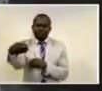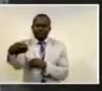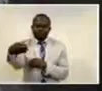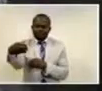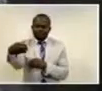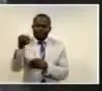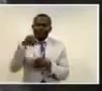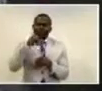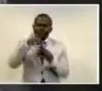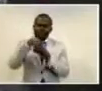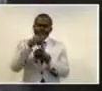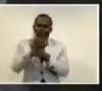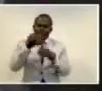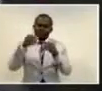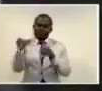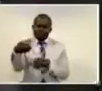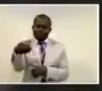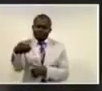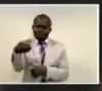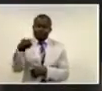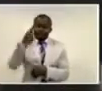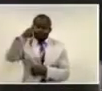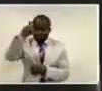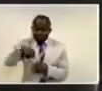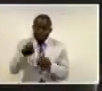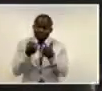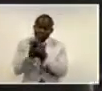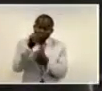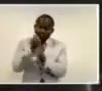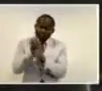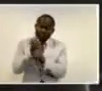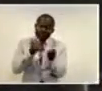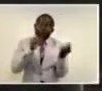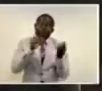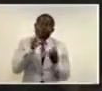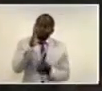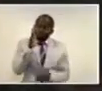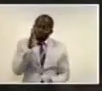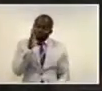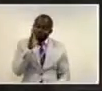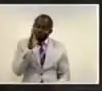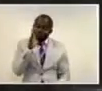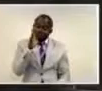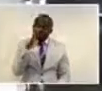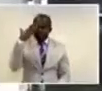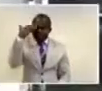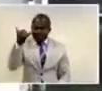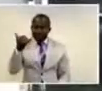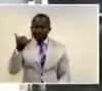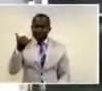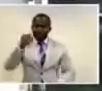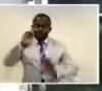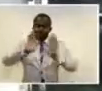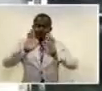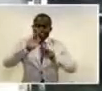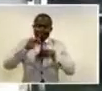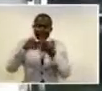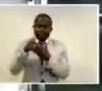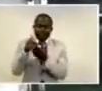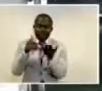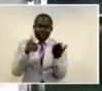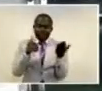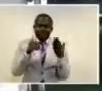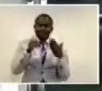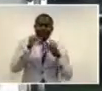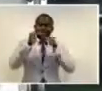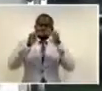ntibiri muri minisitiri wa komasi muba mukwiye gutuma bikora ntibide gutinda uruhare rwanyu n'inzego